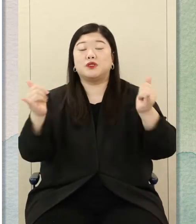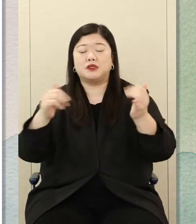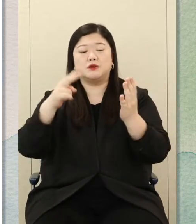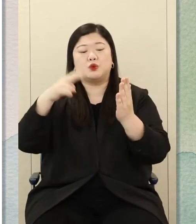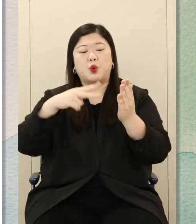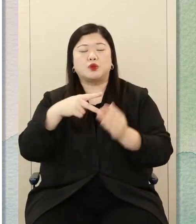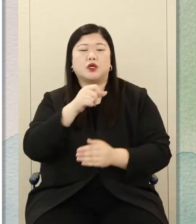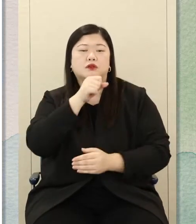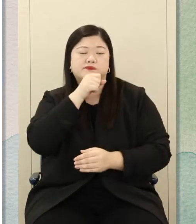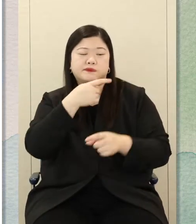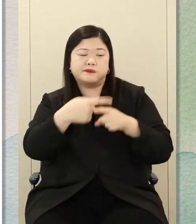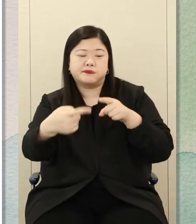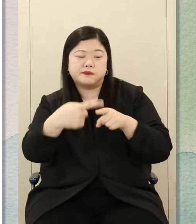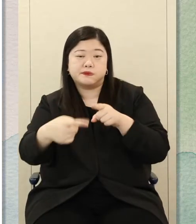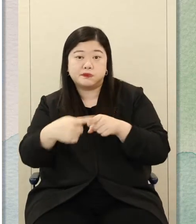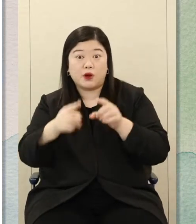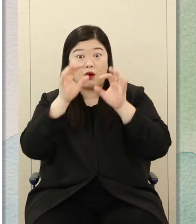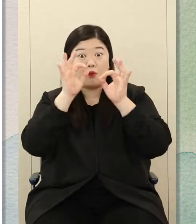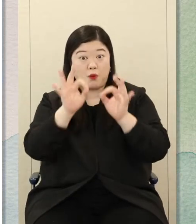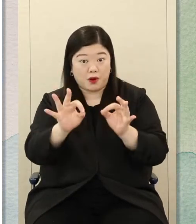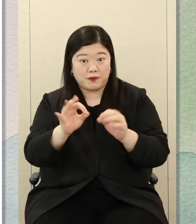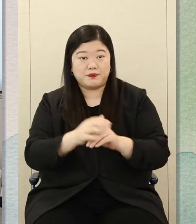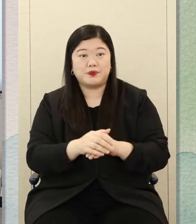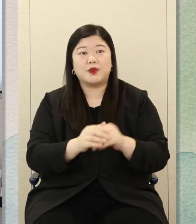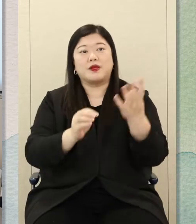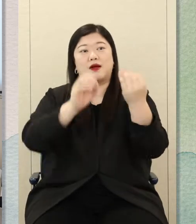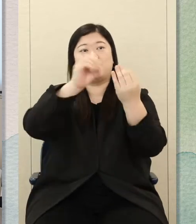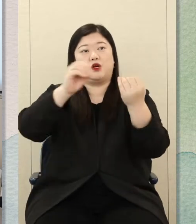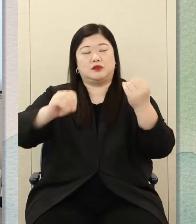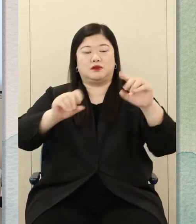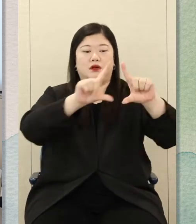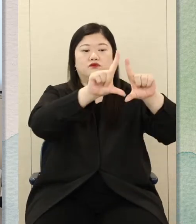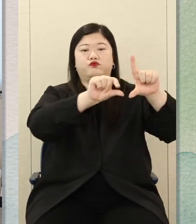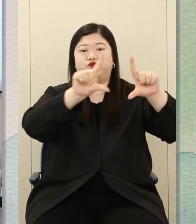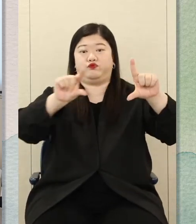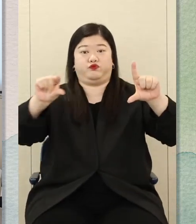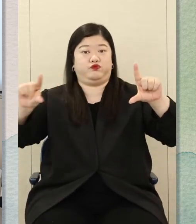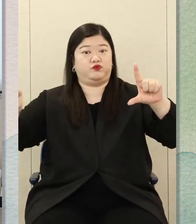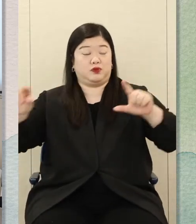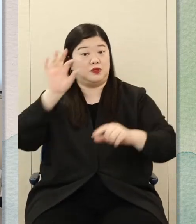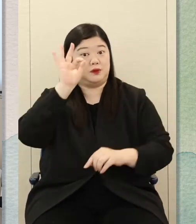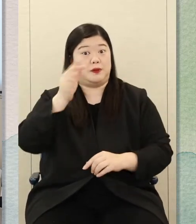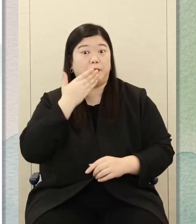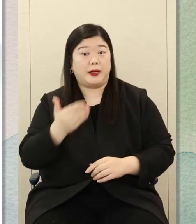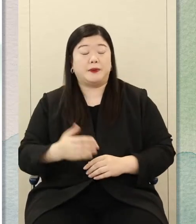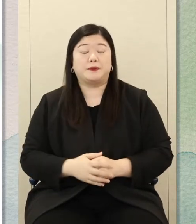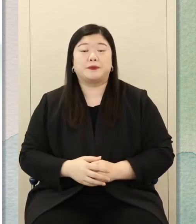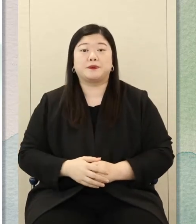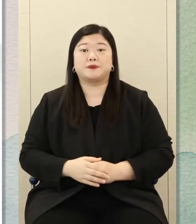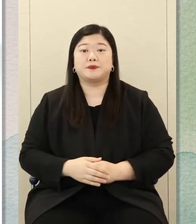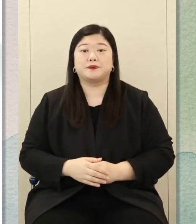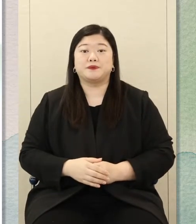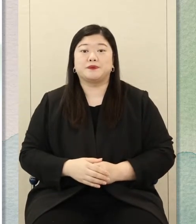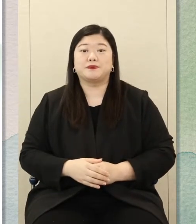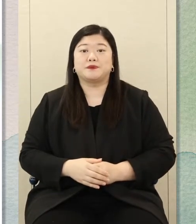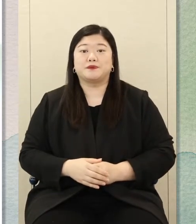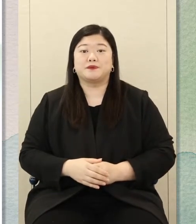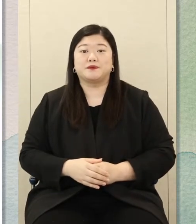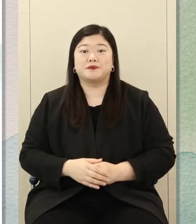놓고 많이 읽는 자료가 아니에요. 근데 사실 들여다보면 인사이트 있는 부분이 굉장히 많이 있습니다. 이렇게 쭉